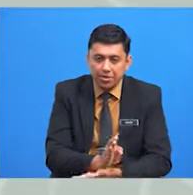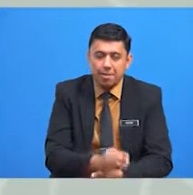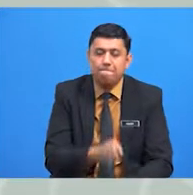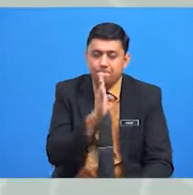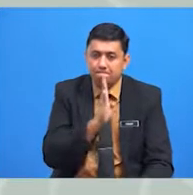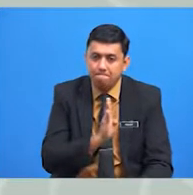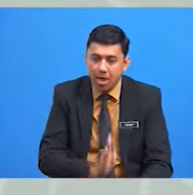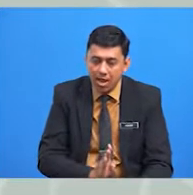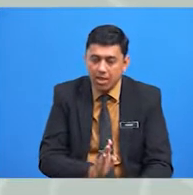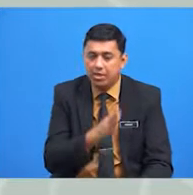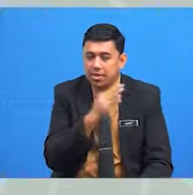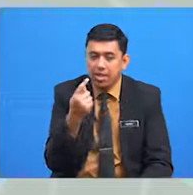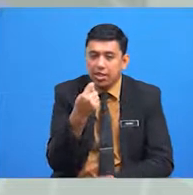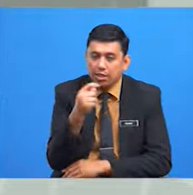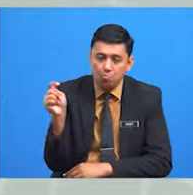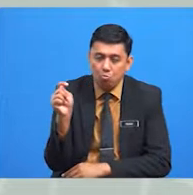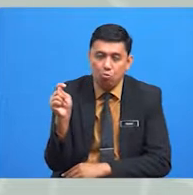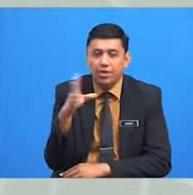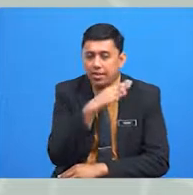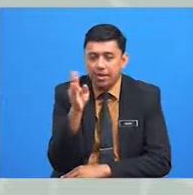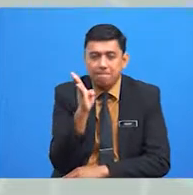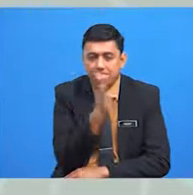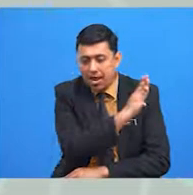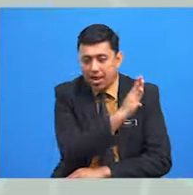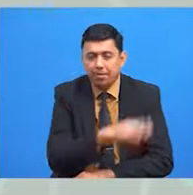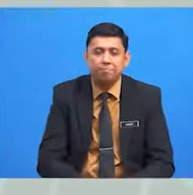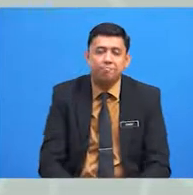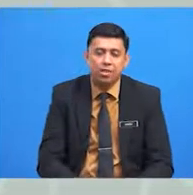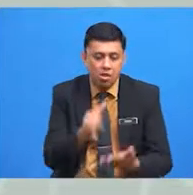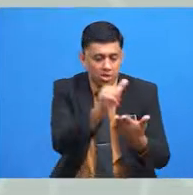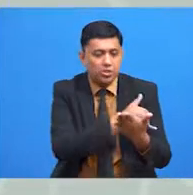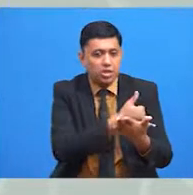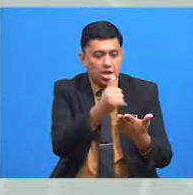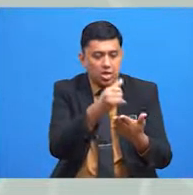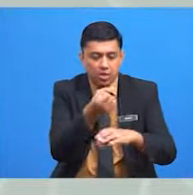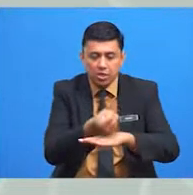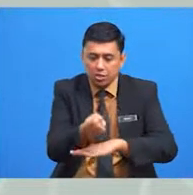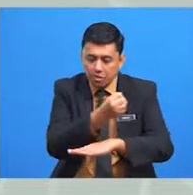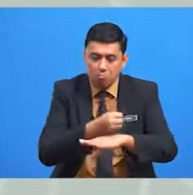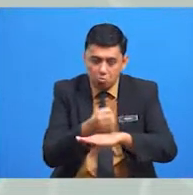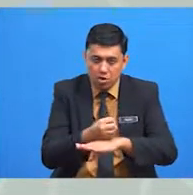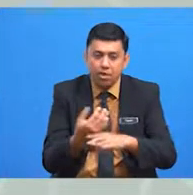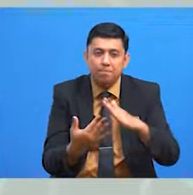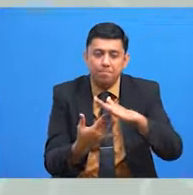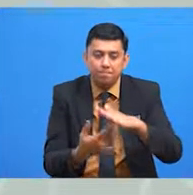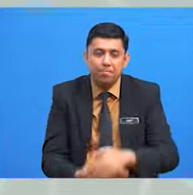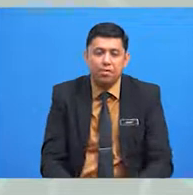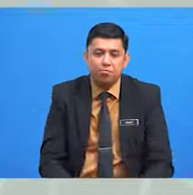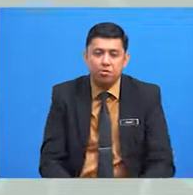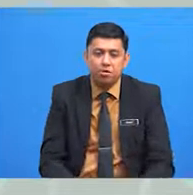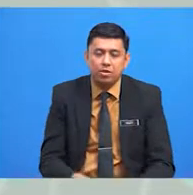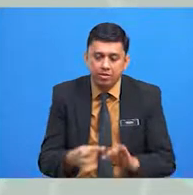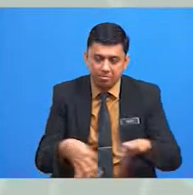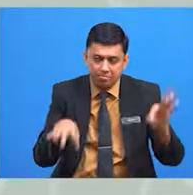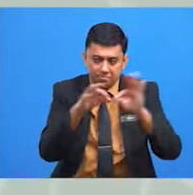Antara karya beliau yang terkenal termasuklah syair Singapura Terbakar, Kisah Pelayaran